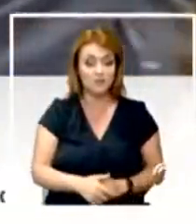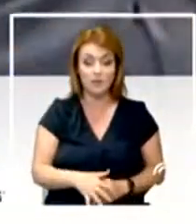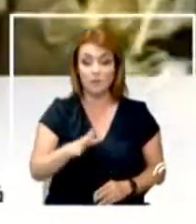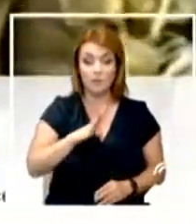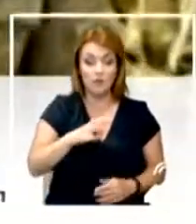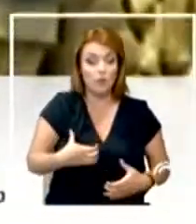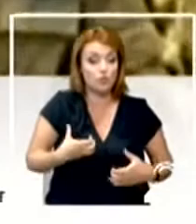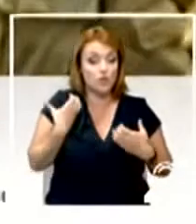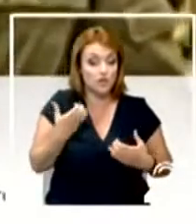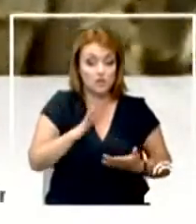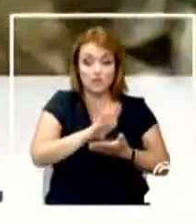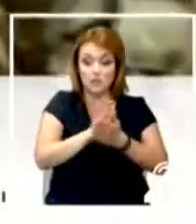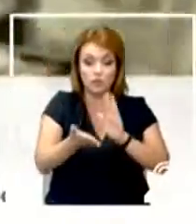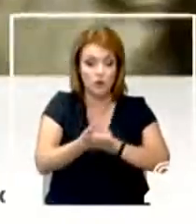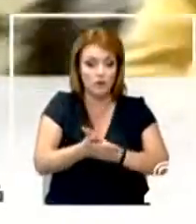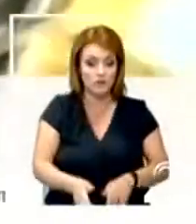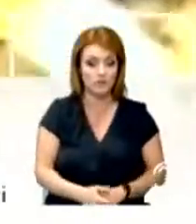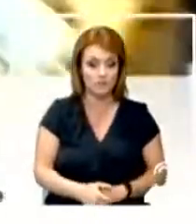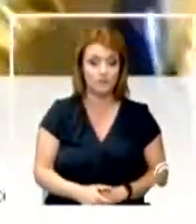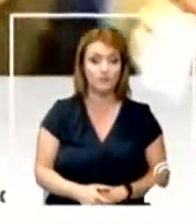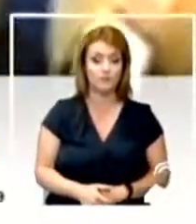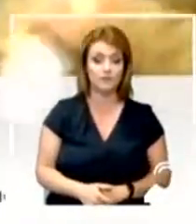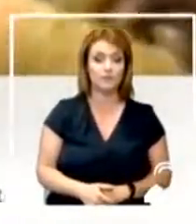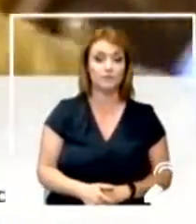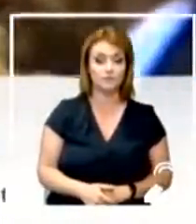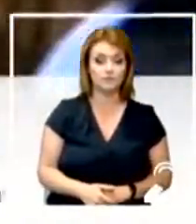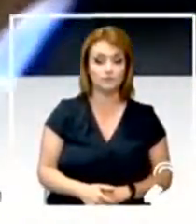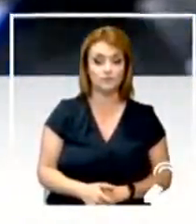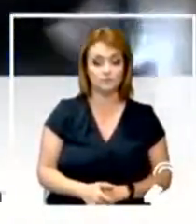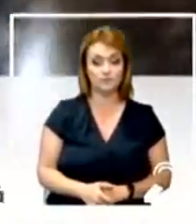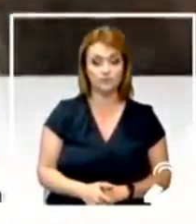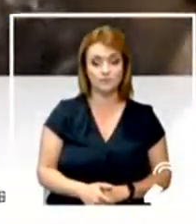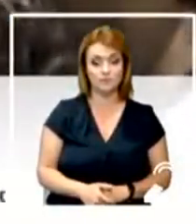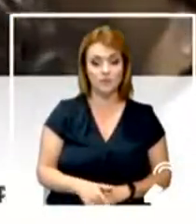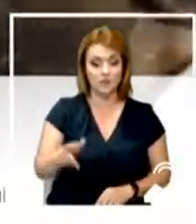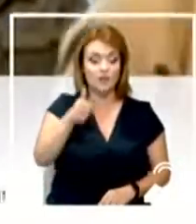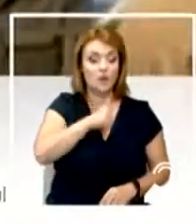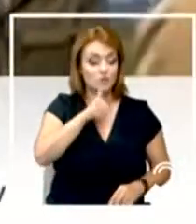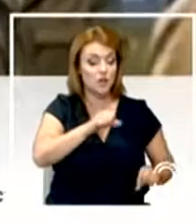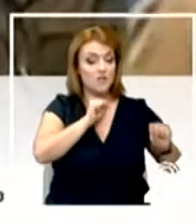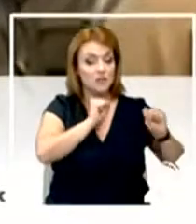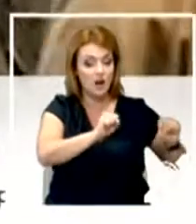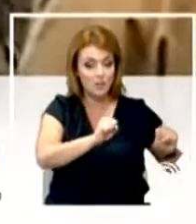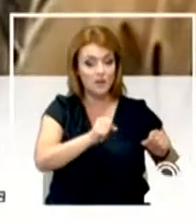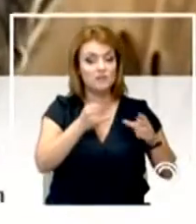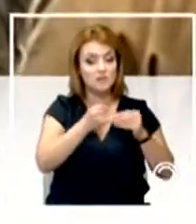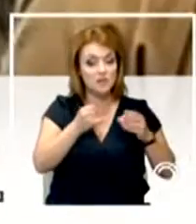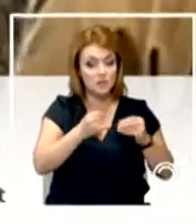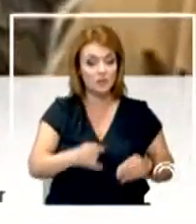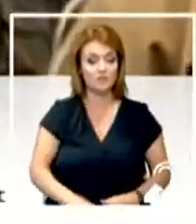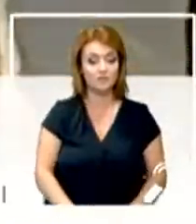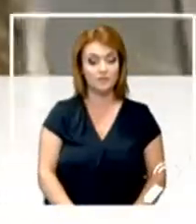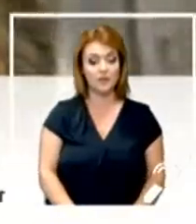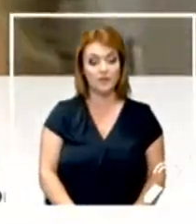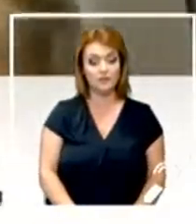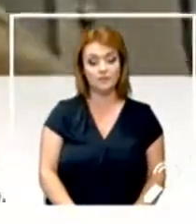la fel de eficiente în cauza lor de renaștere a conștiinței naționale și de apărare a pământului strămoșesc. Și